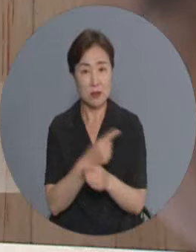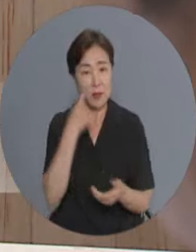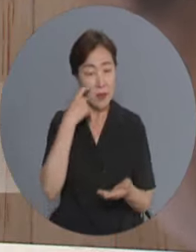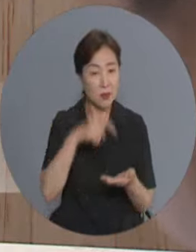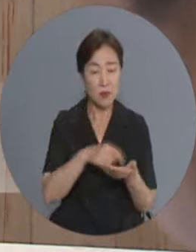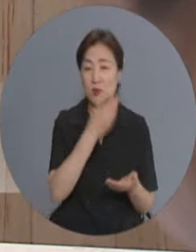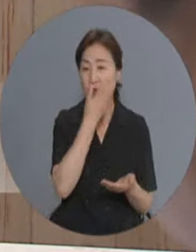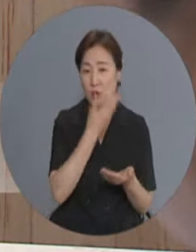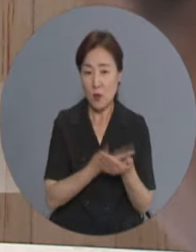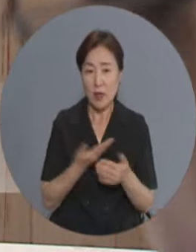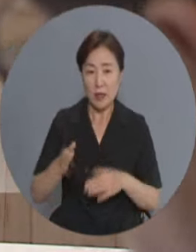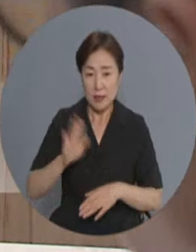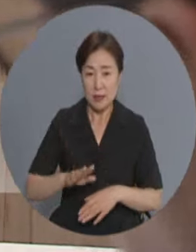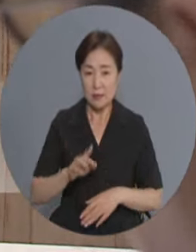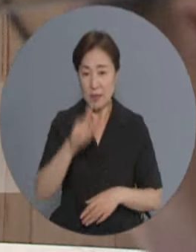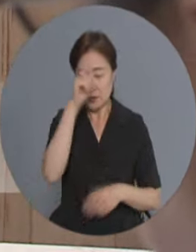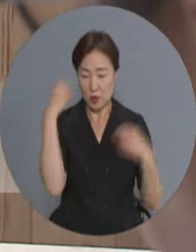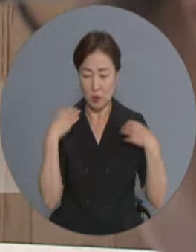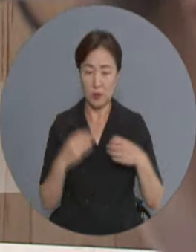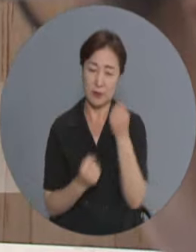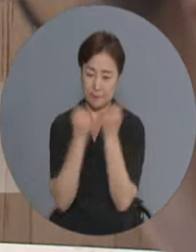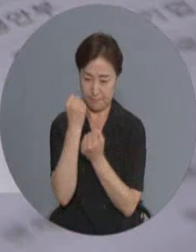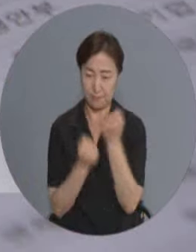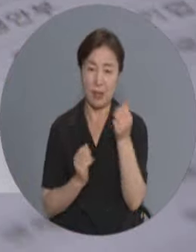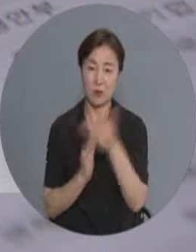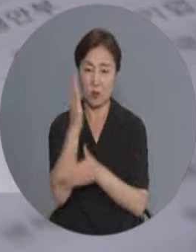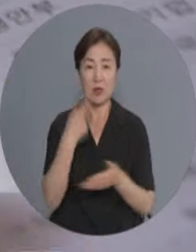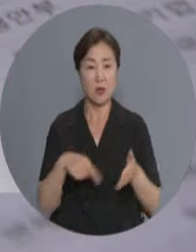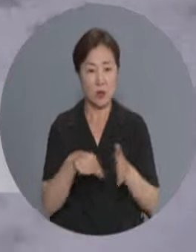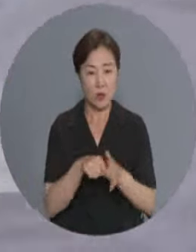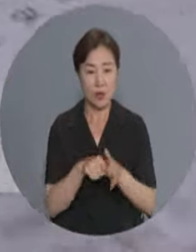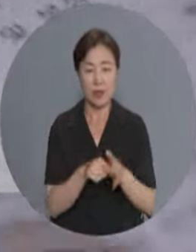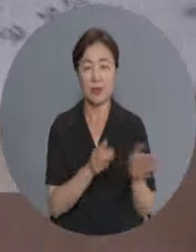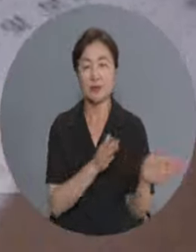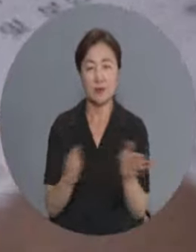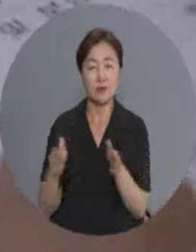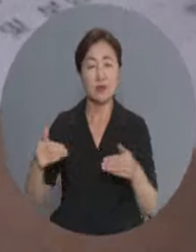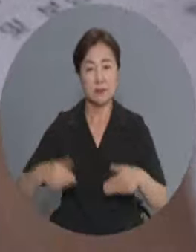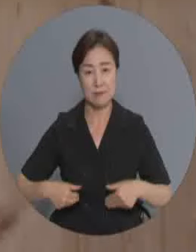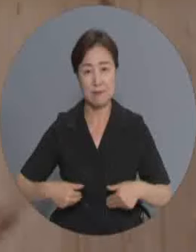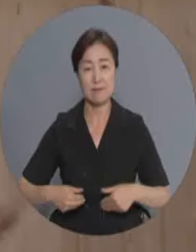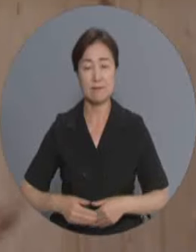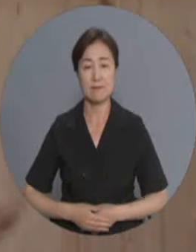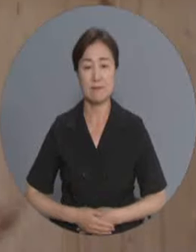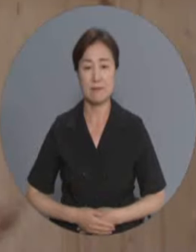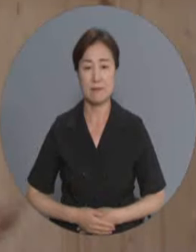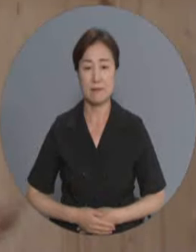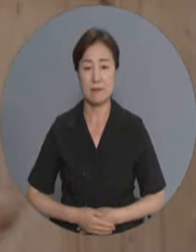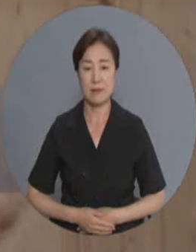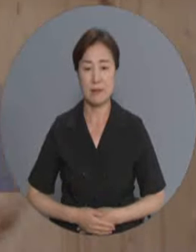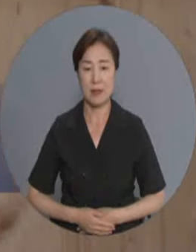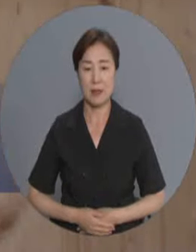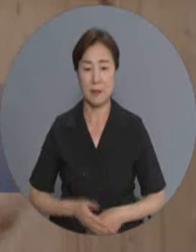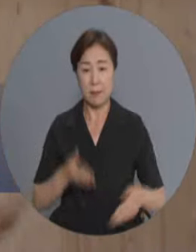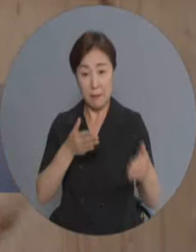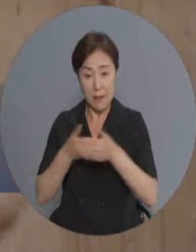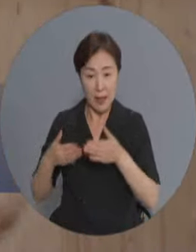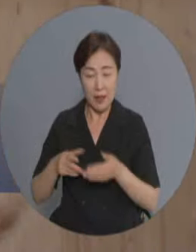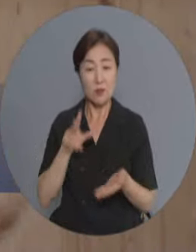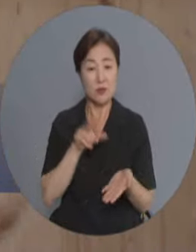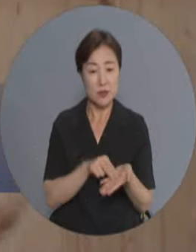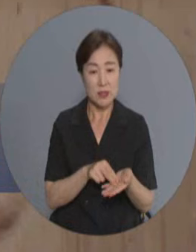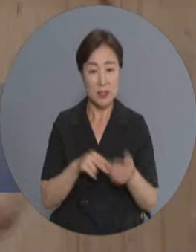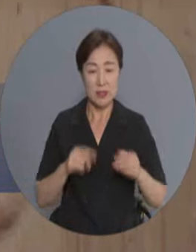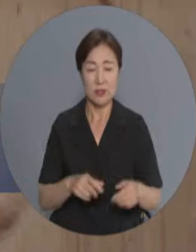중요하지만 해당 부처를 설득해서 관철시키기 위한 후속 절차가 더 중요한 이유입니다. 불수용 과제라든지 우리